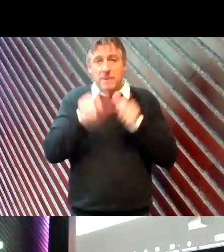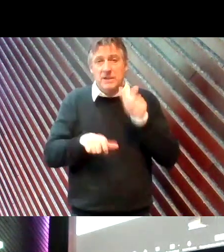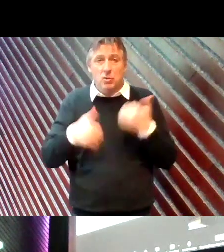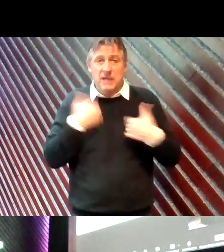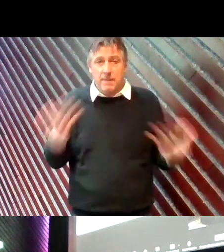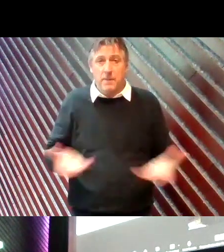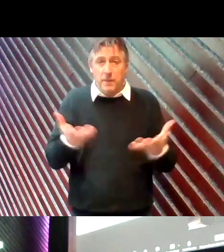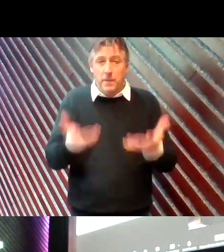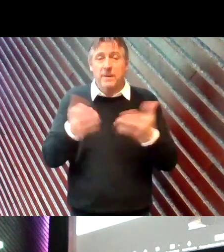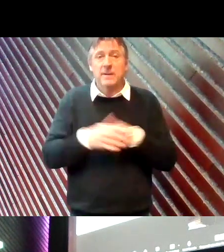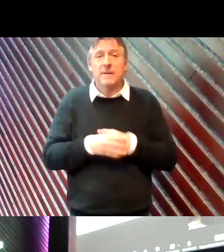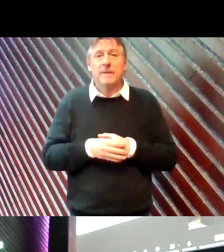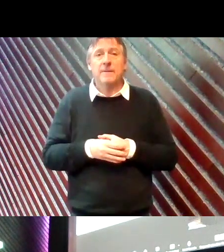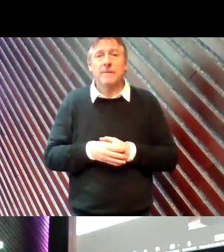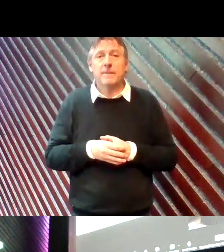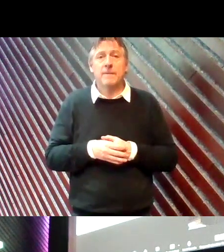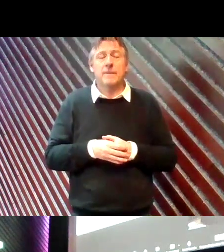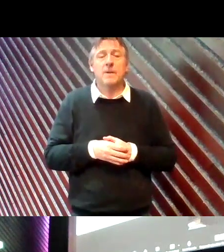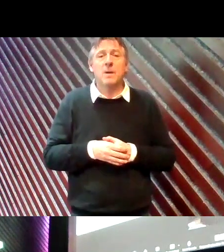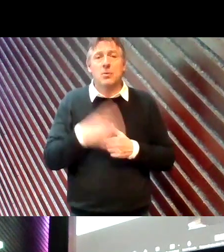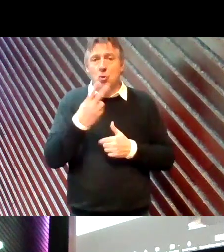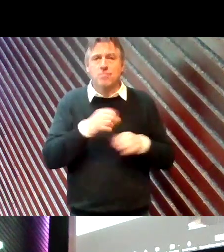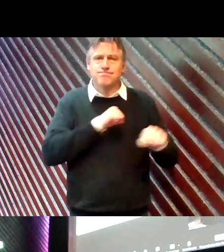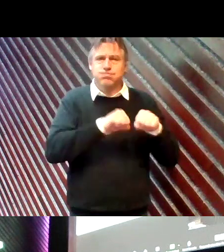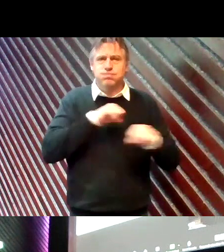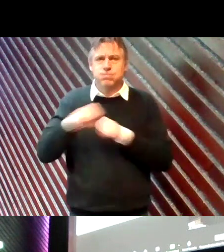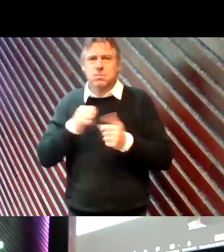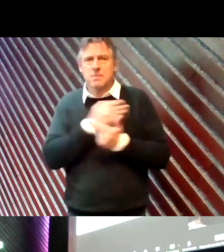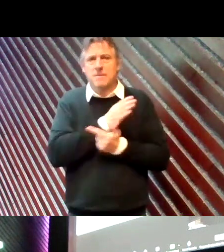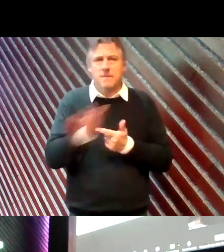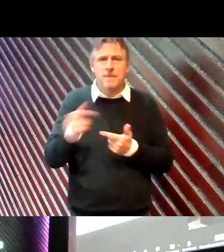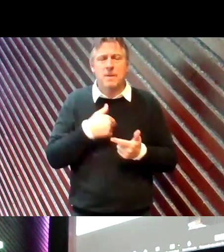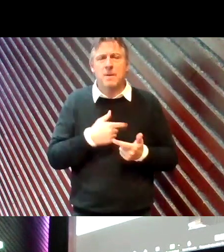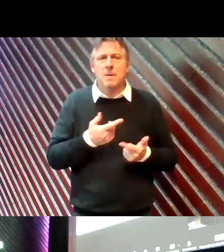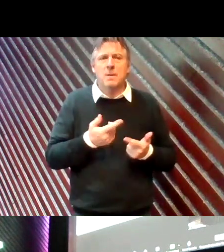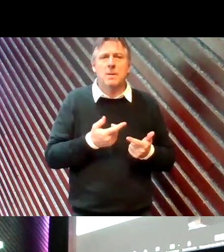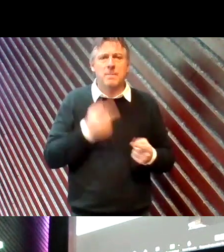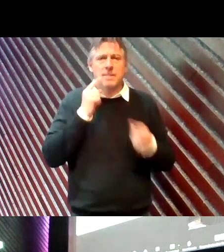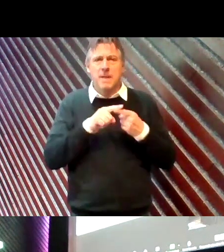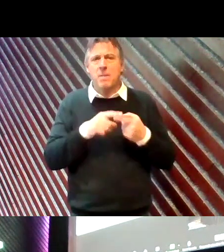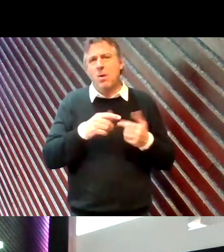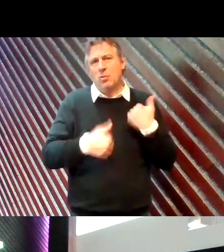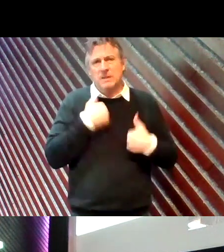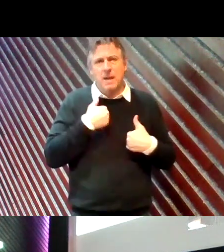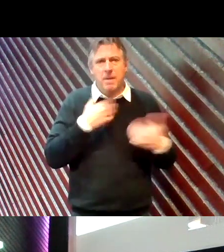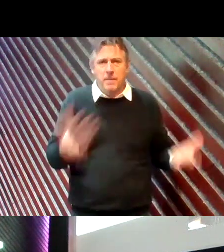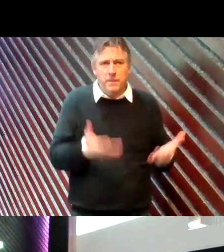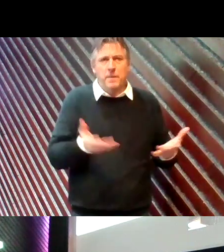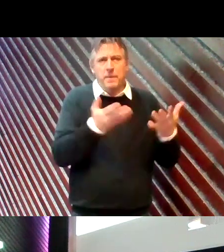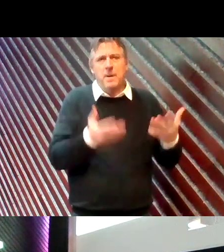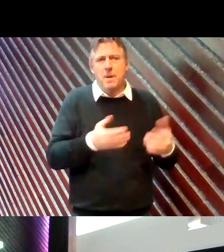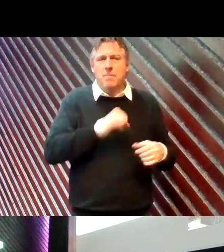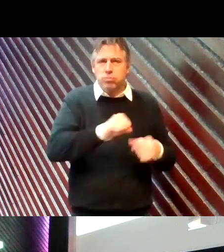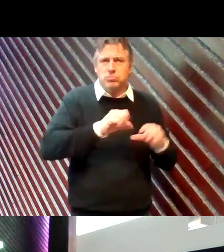donc on a deux actions fortes en fait la première c'est de booster l'innovation au service du handicap et de tous les handicaps